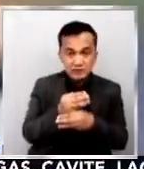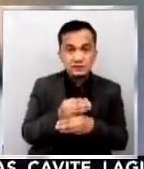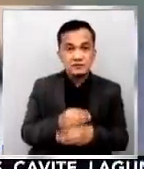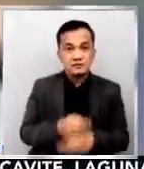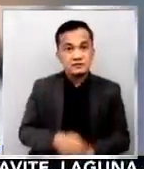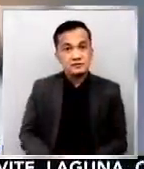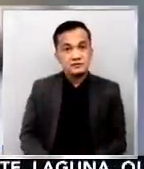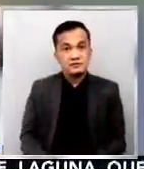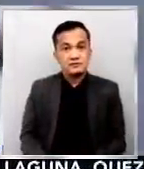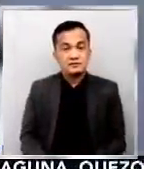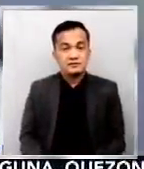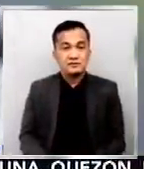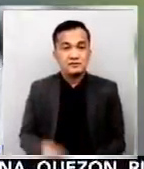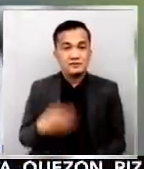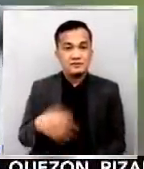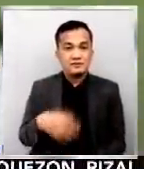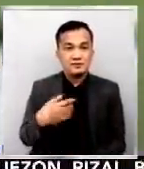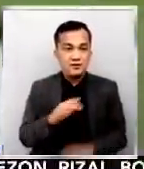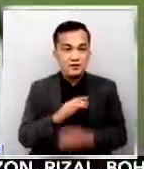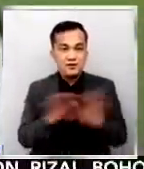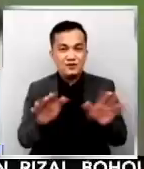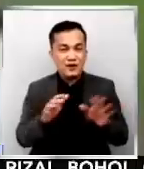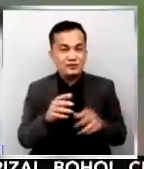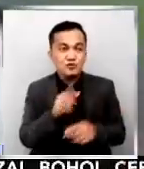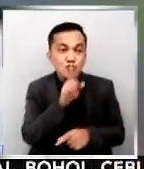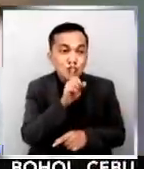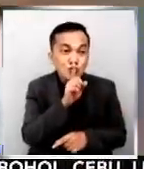huwag po kayo daw